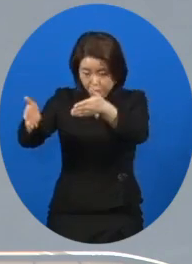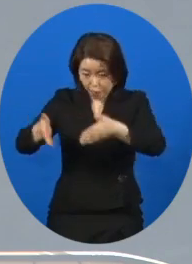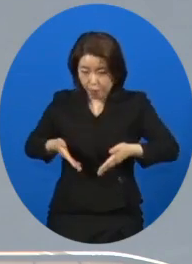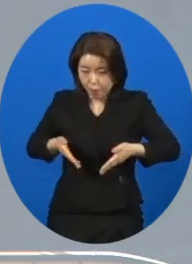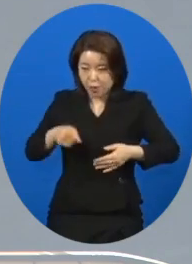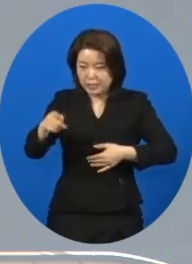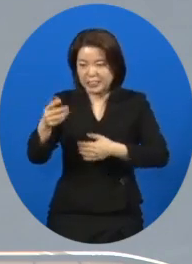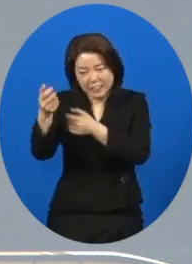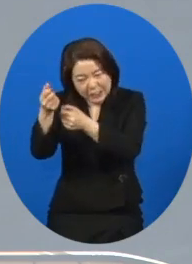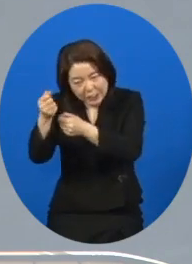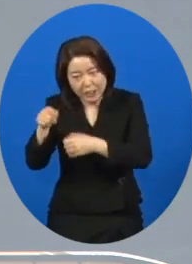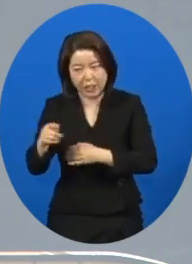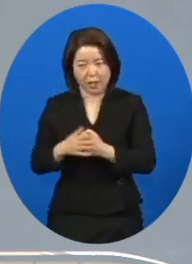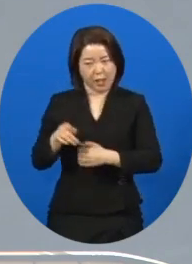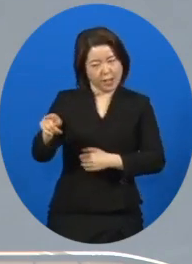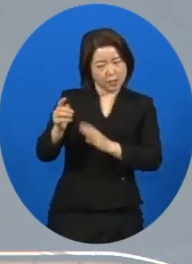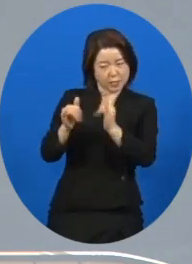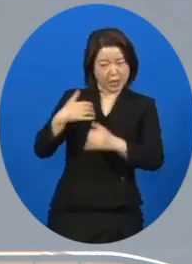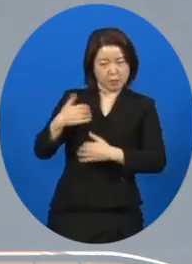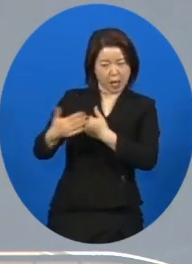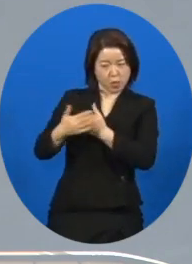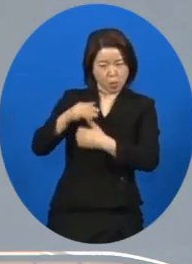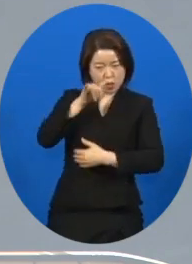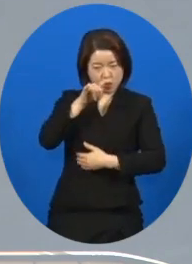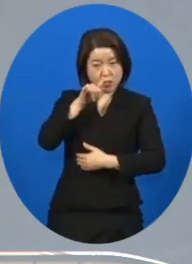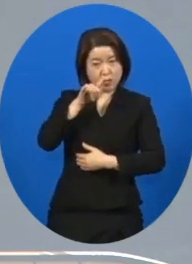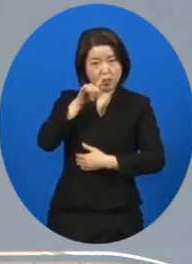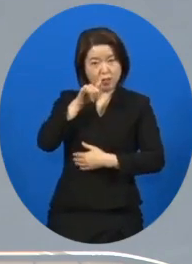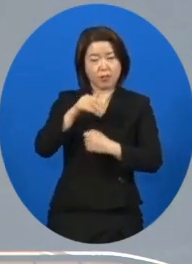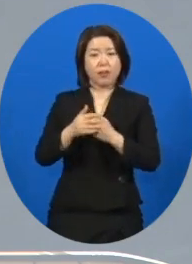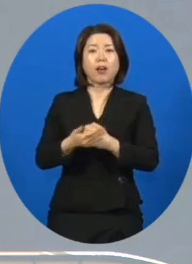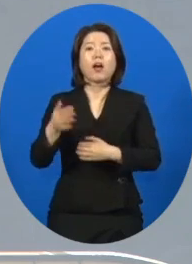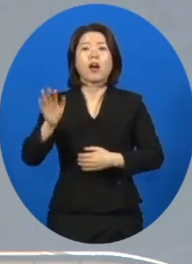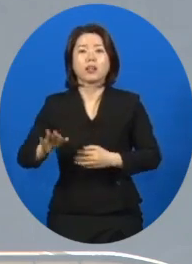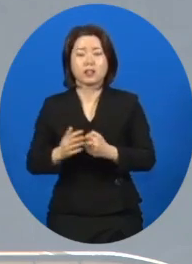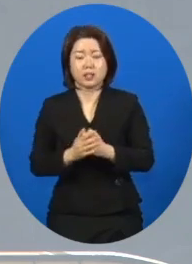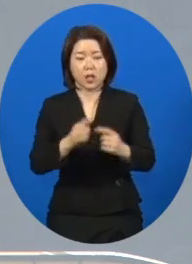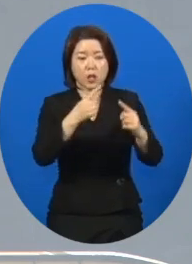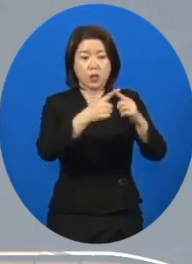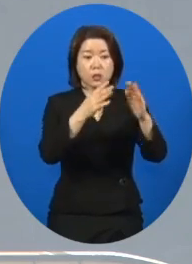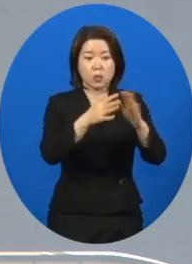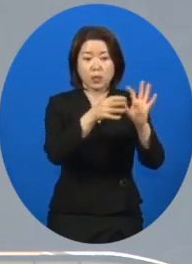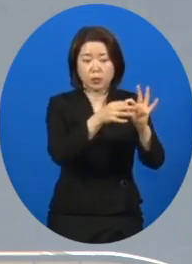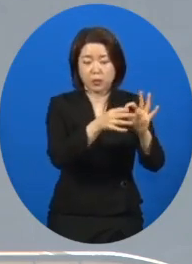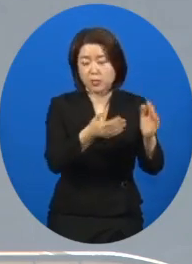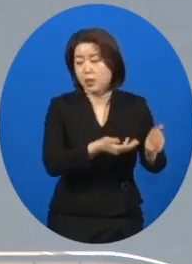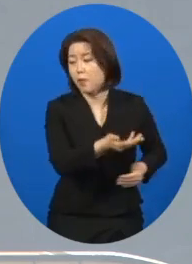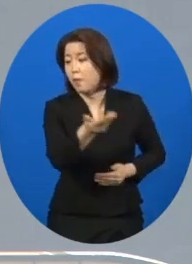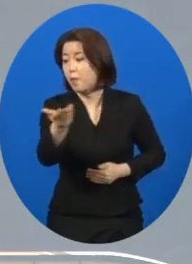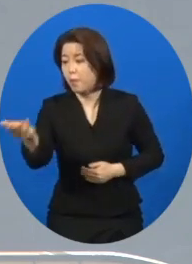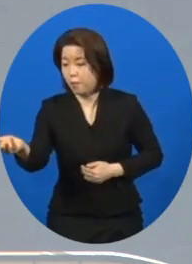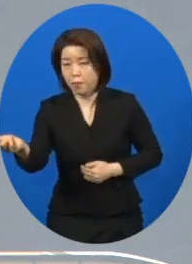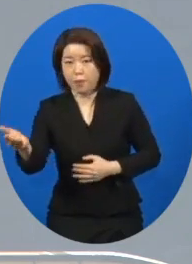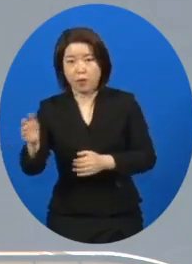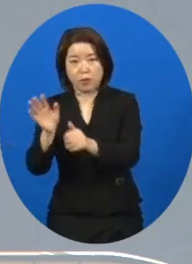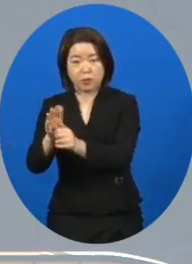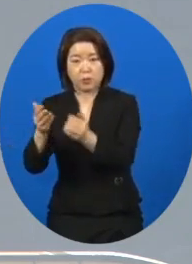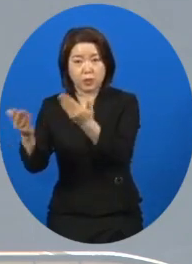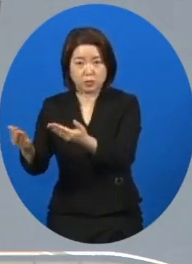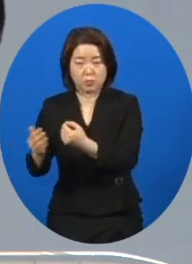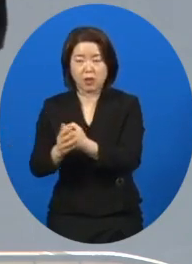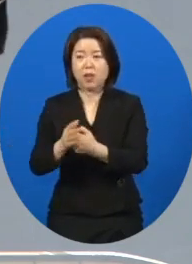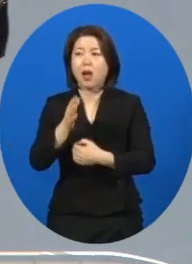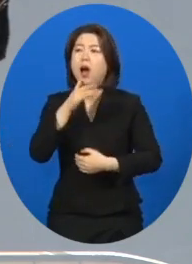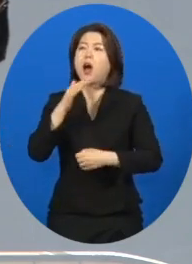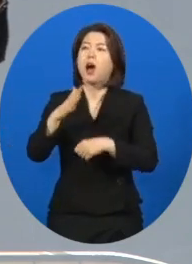되는 거예요. 아, 저 사람이 나를 도와줘서. 그런데 교회를 통하여 도움이 가면